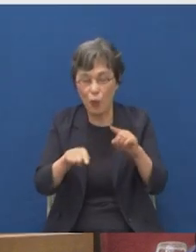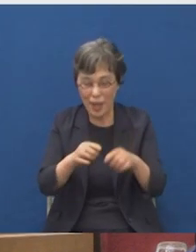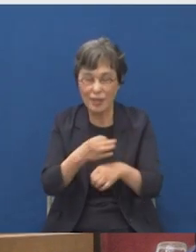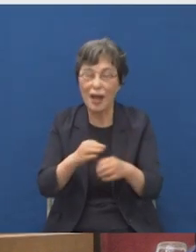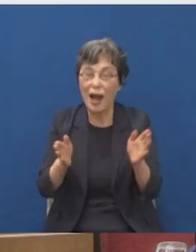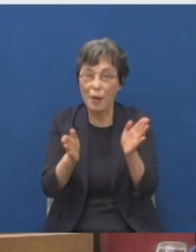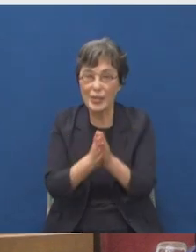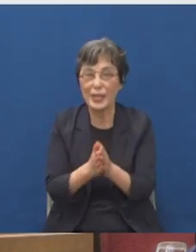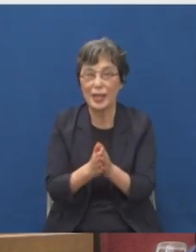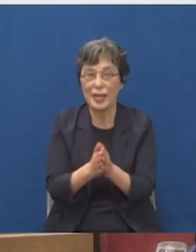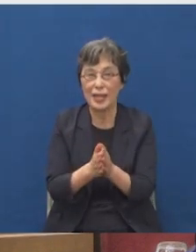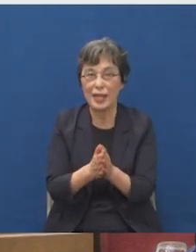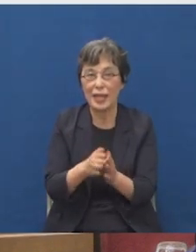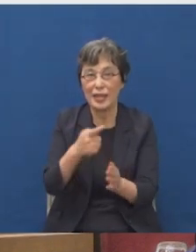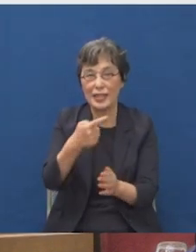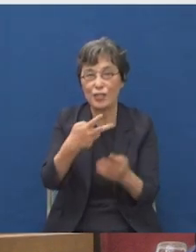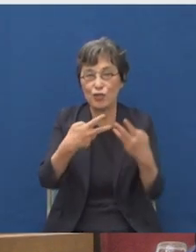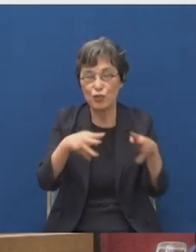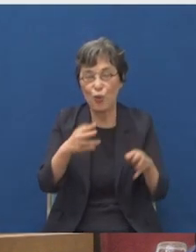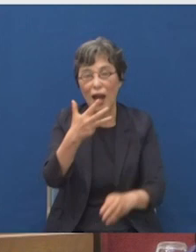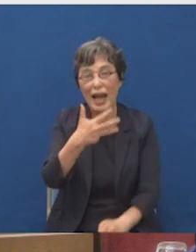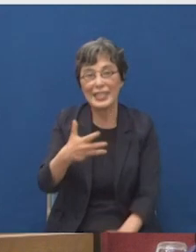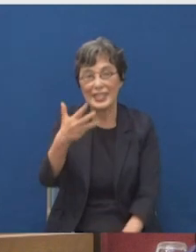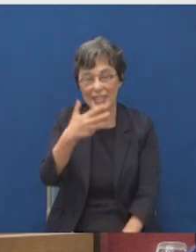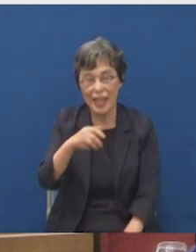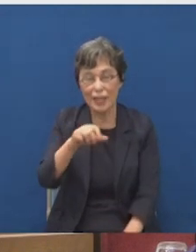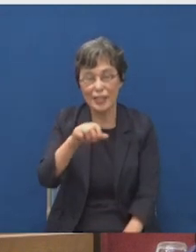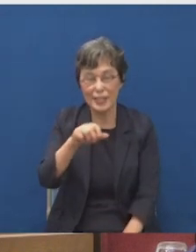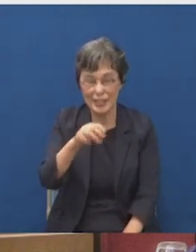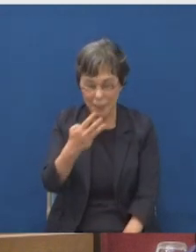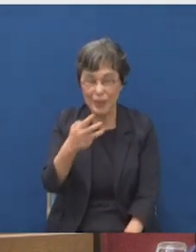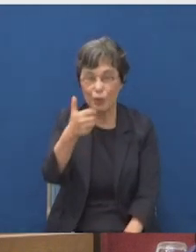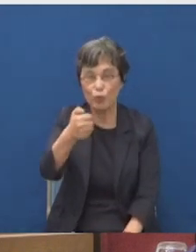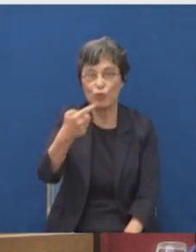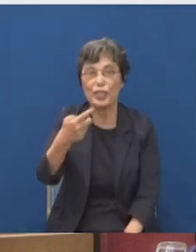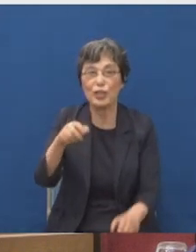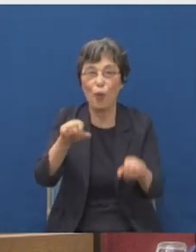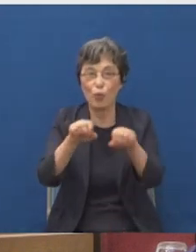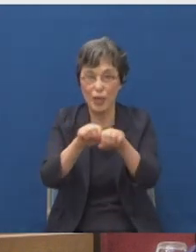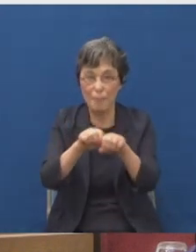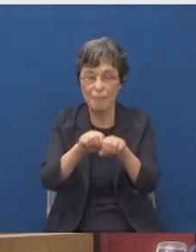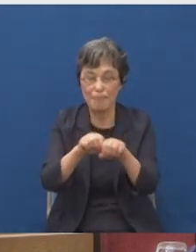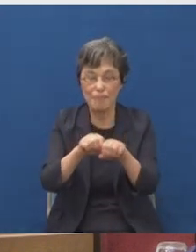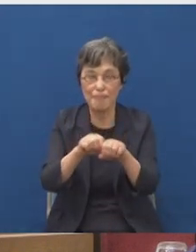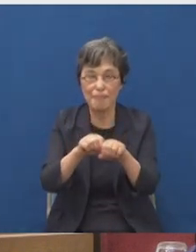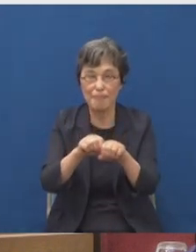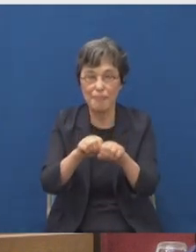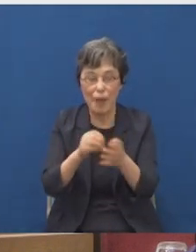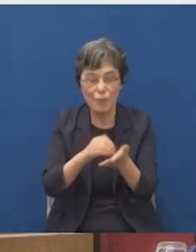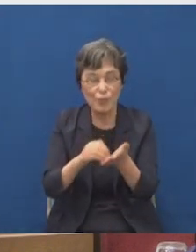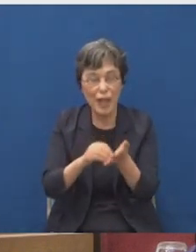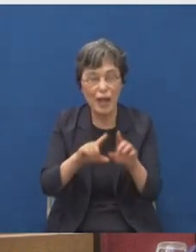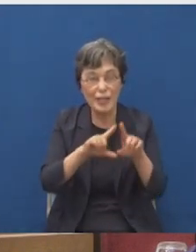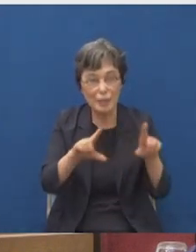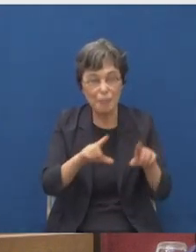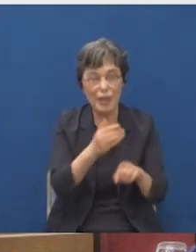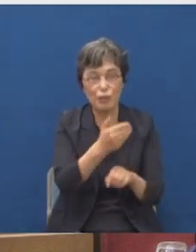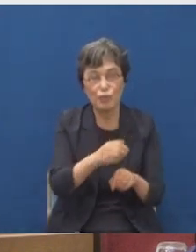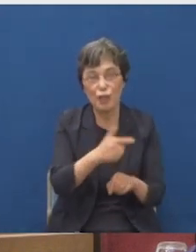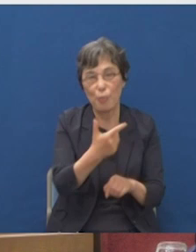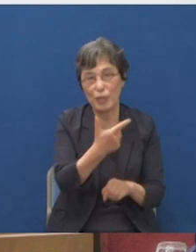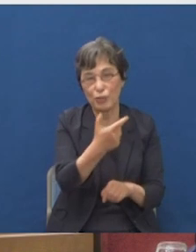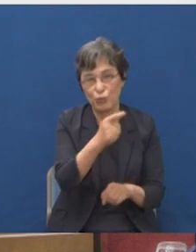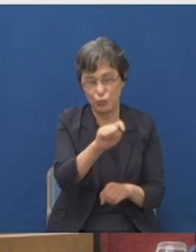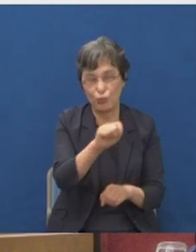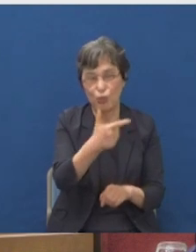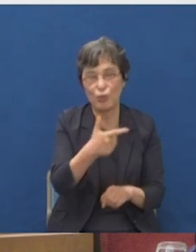を合わせて合計1兆8351億円、会計ごとの予算額は一般会計9616億円、